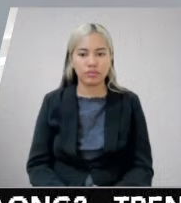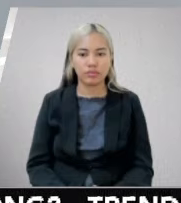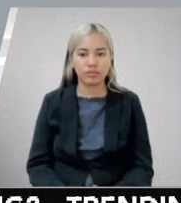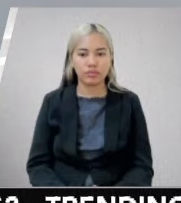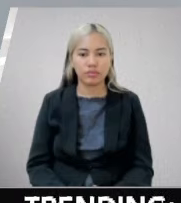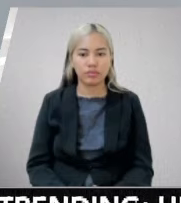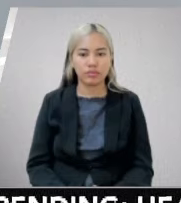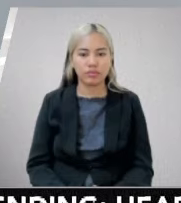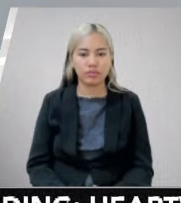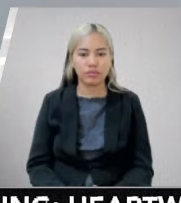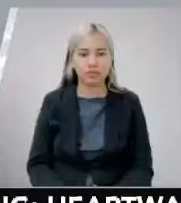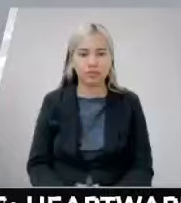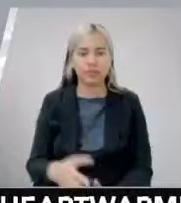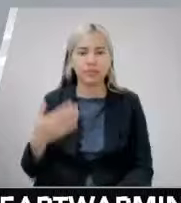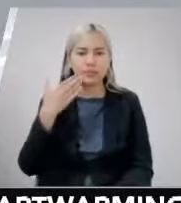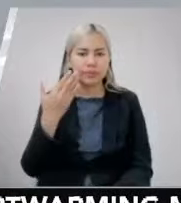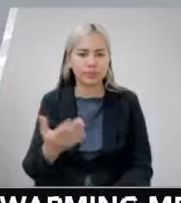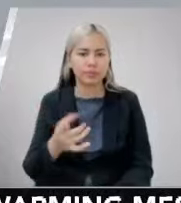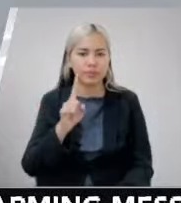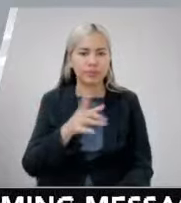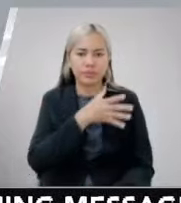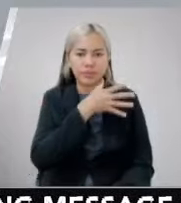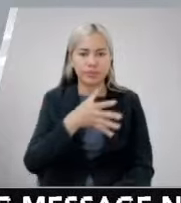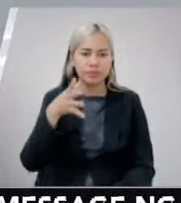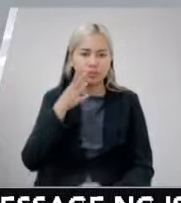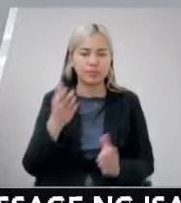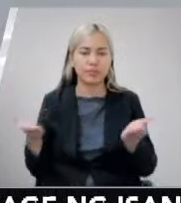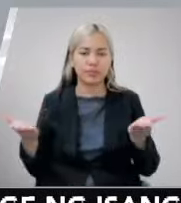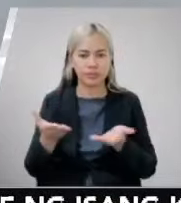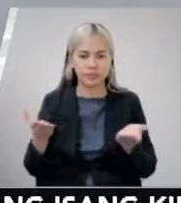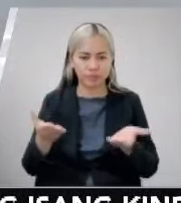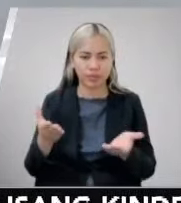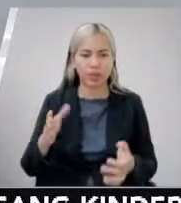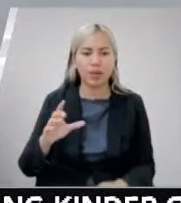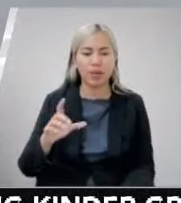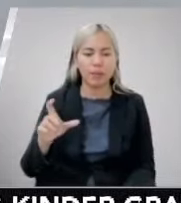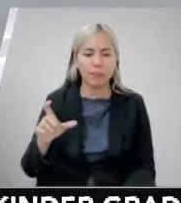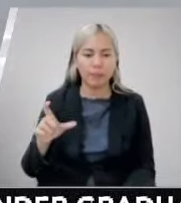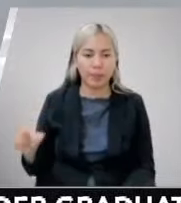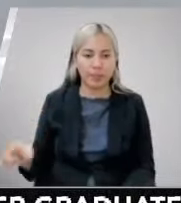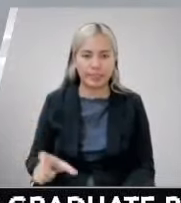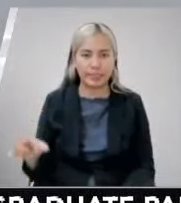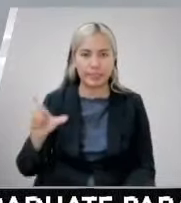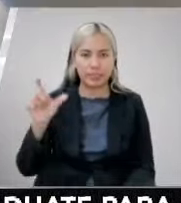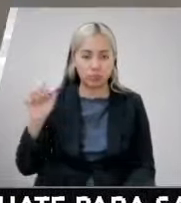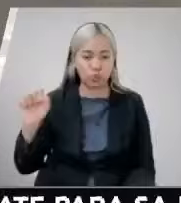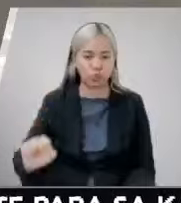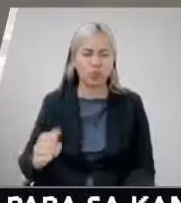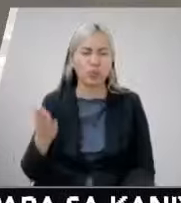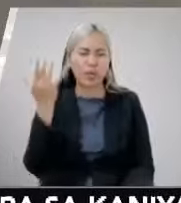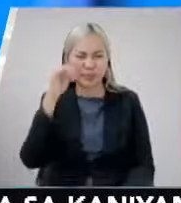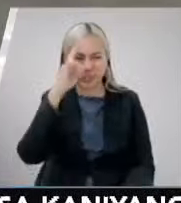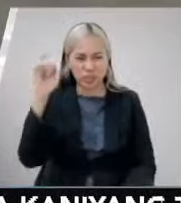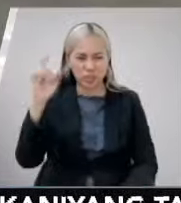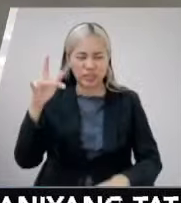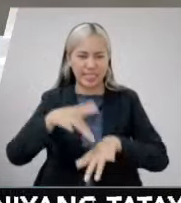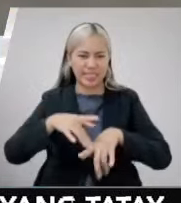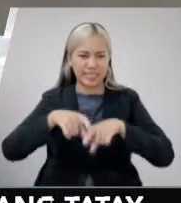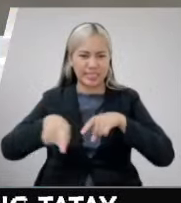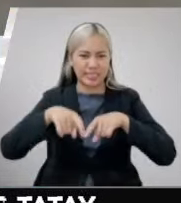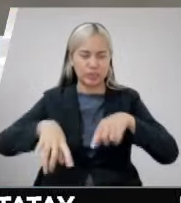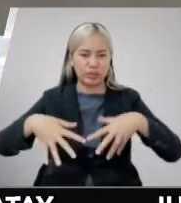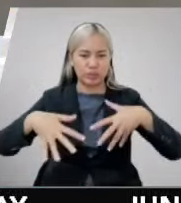Patay ang isang magsasaka sa Maguindanao del Sur matapos makuryente sa nakalaylay na live wire. Batay sa investigasyon, pauwi